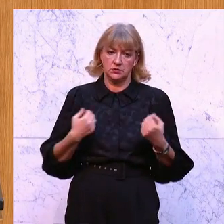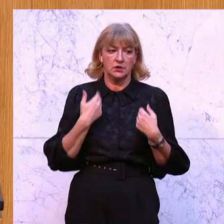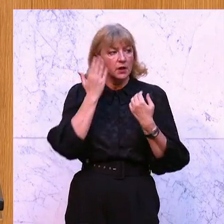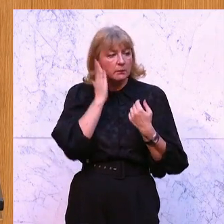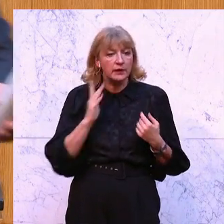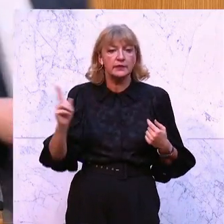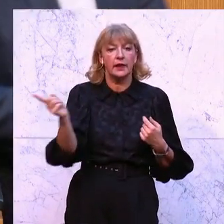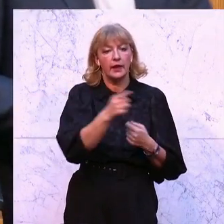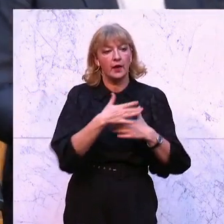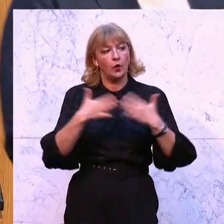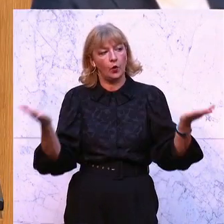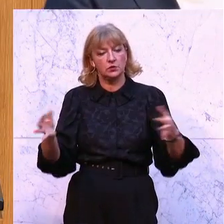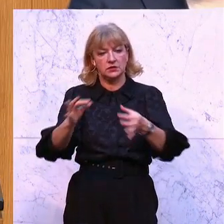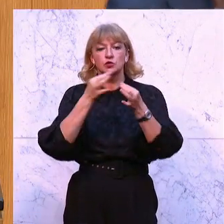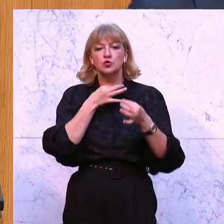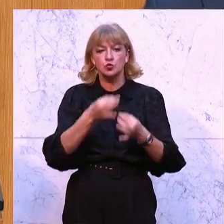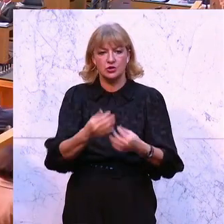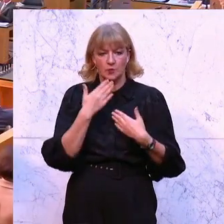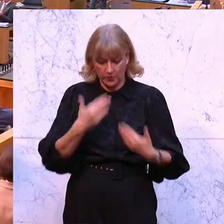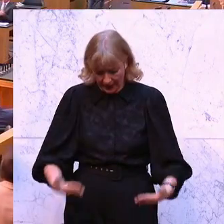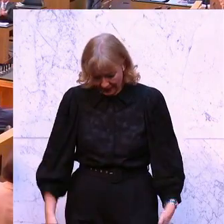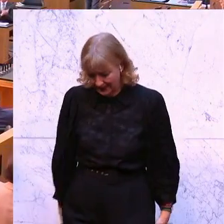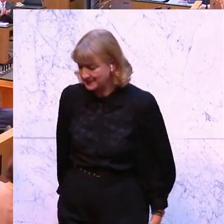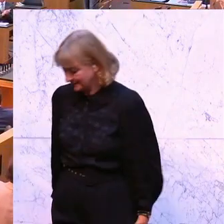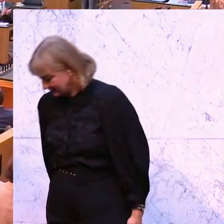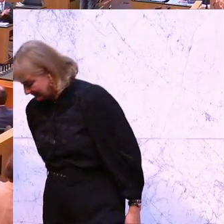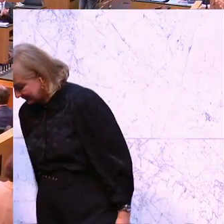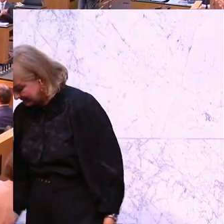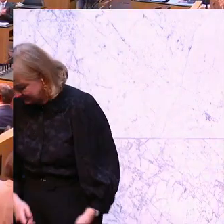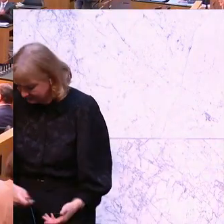Zustimmung. Danke. Sagt Markus Kotzer, der Sozialsprecher der Grünen.